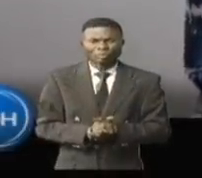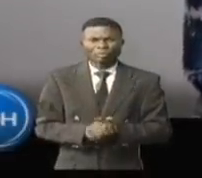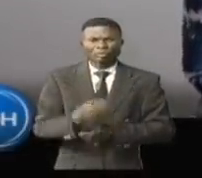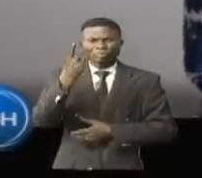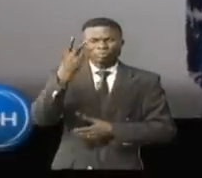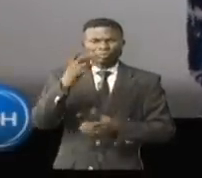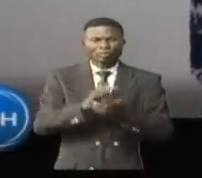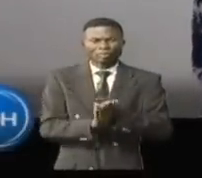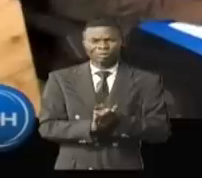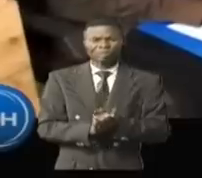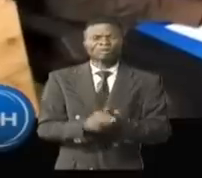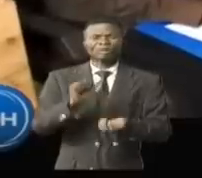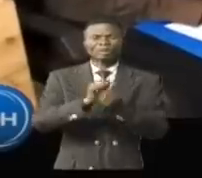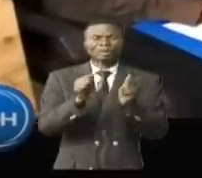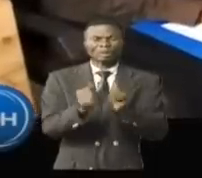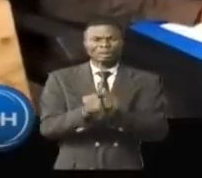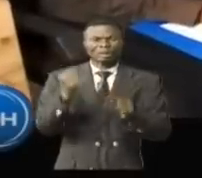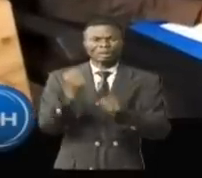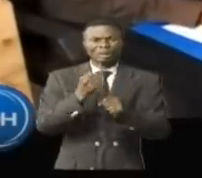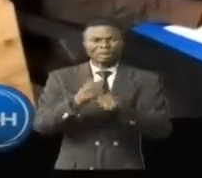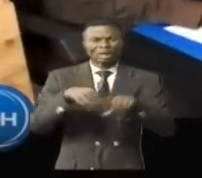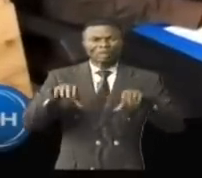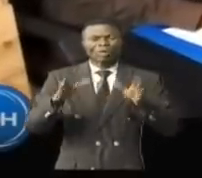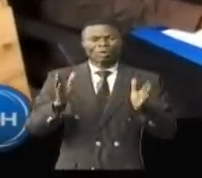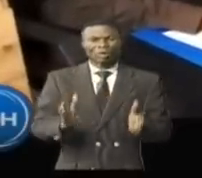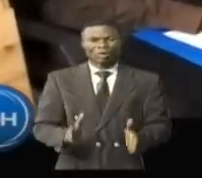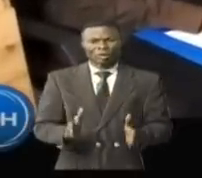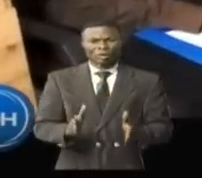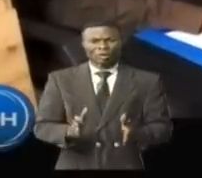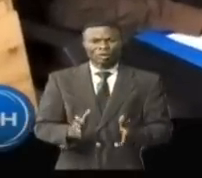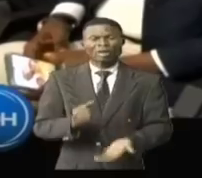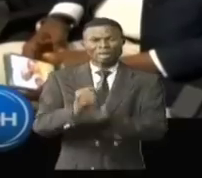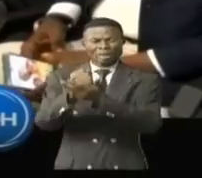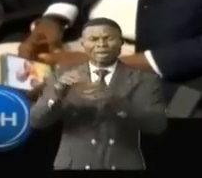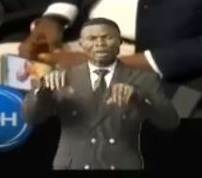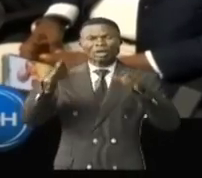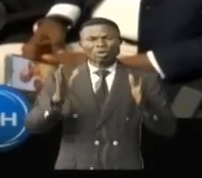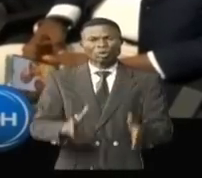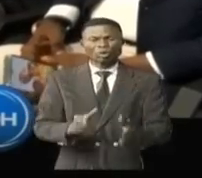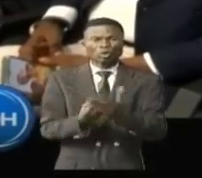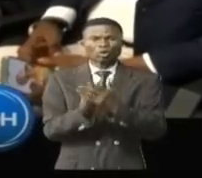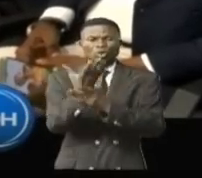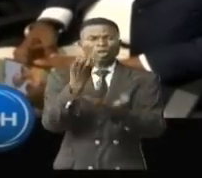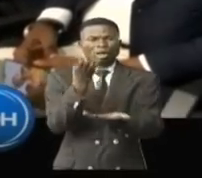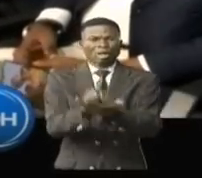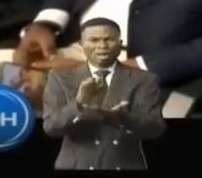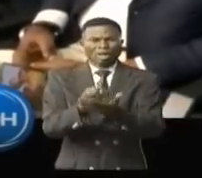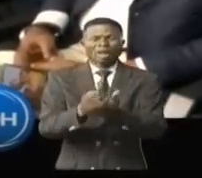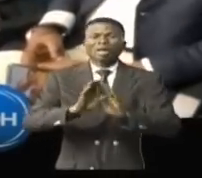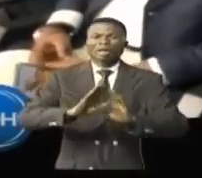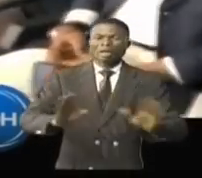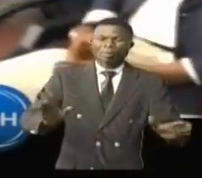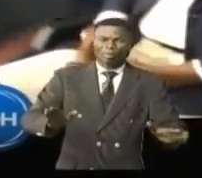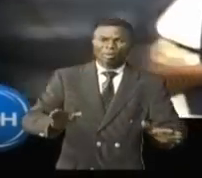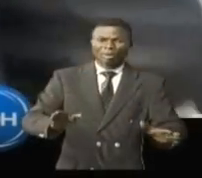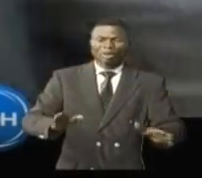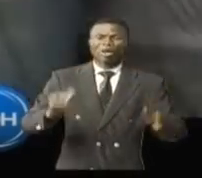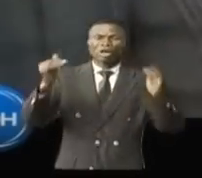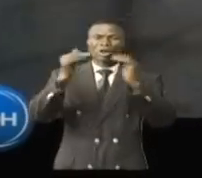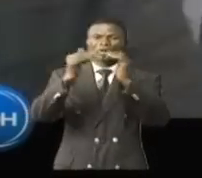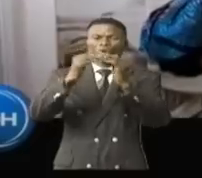sa sève sur l'investissement dans l'homme congolais pour faire de ces derniers une source économique compétitive à